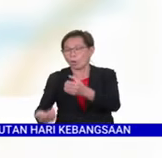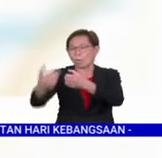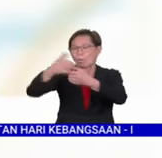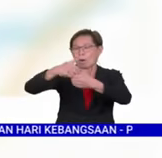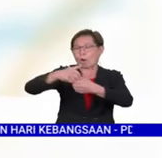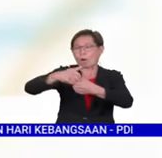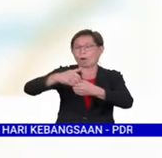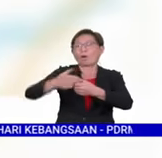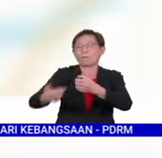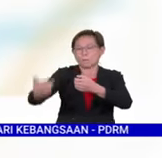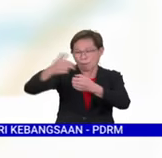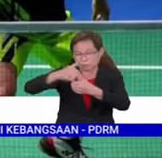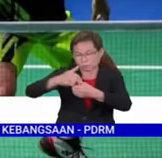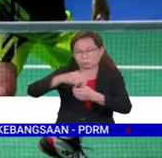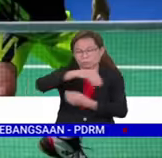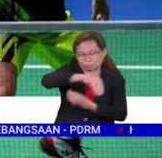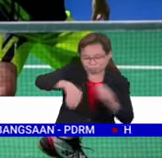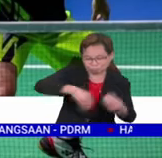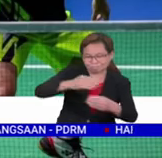ke pusingan seterusnya.